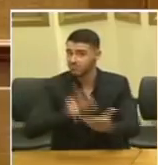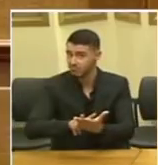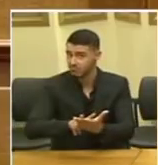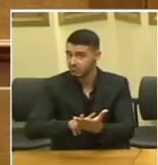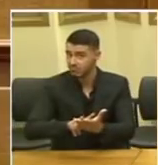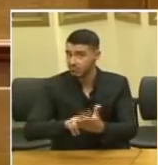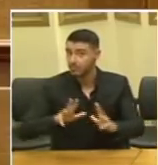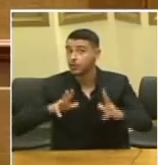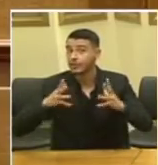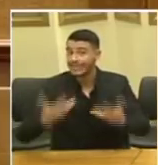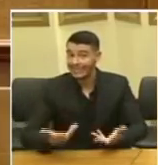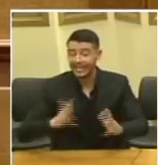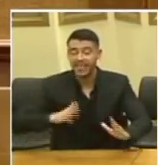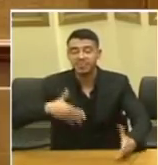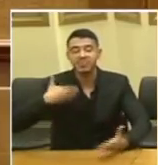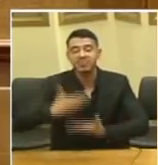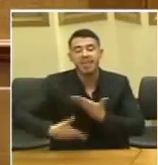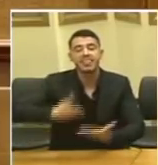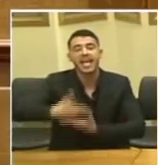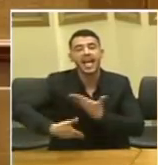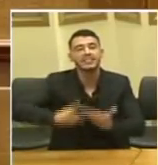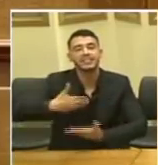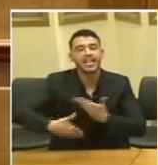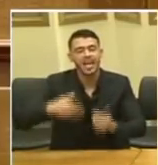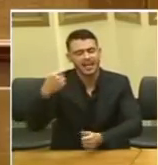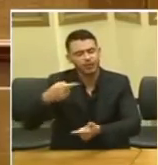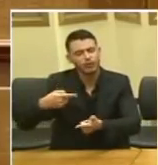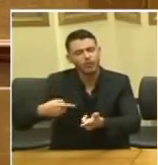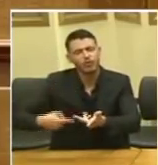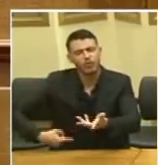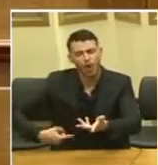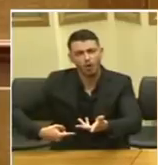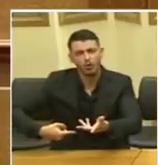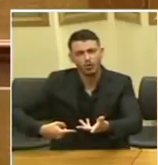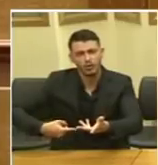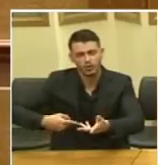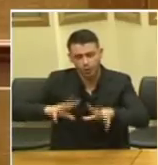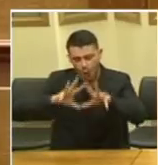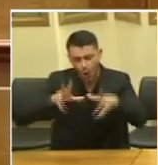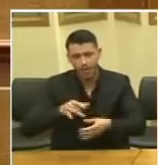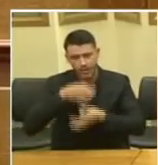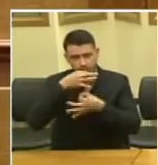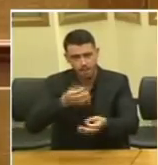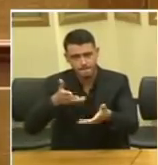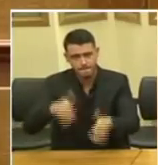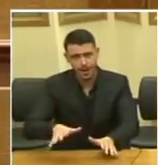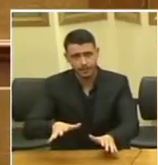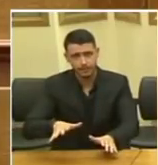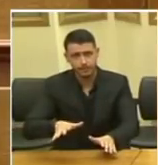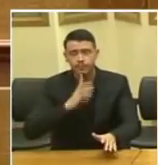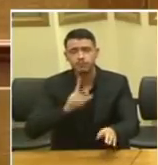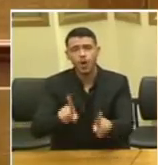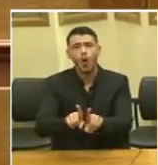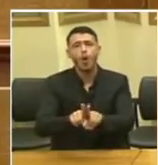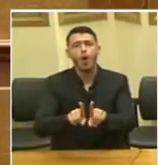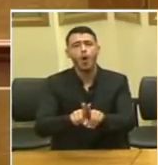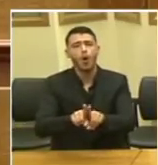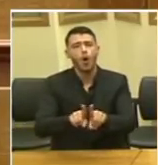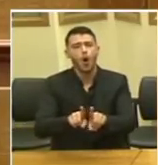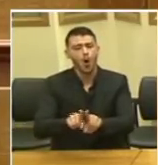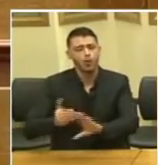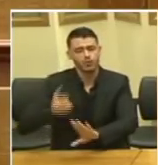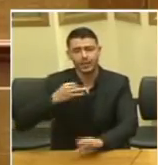των διαδικασιών, το σύνολο των διαδικασιών που περιγράφονται, όπως είπα